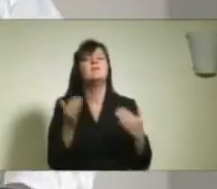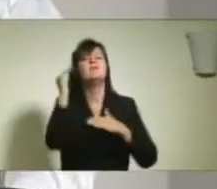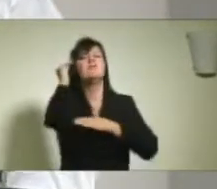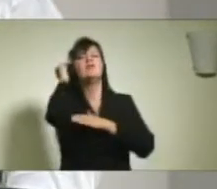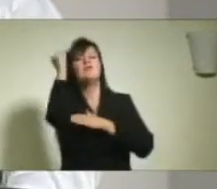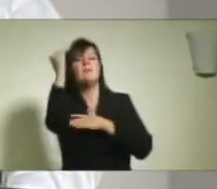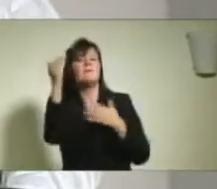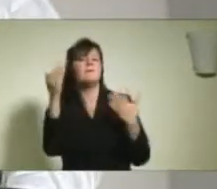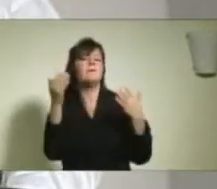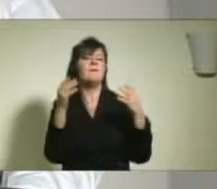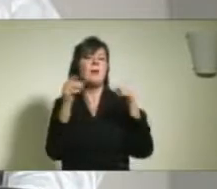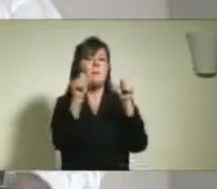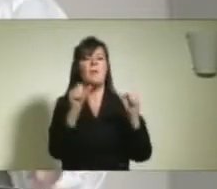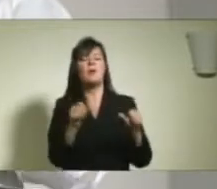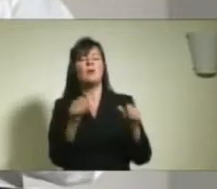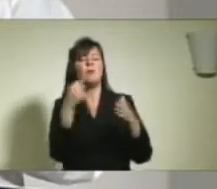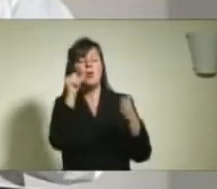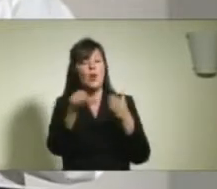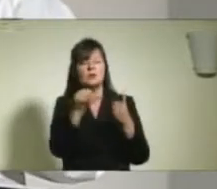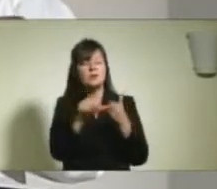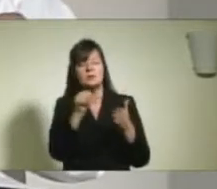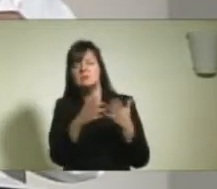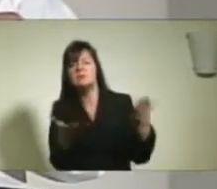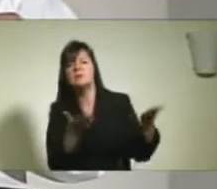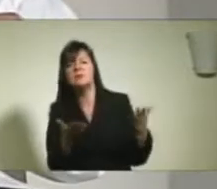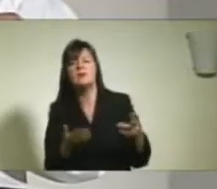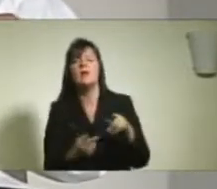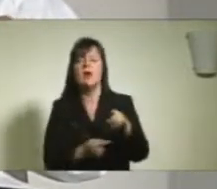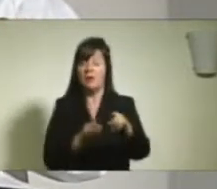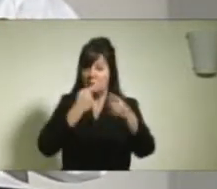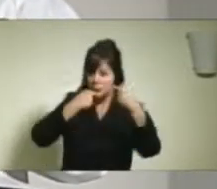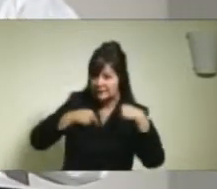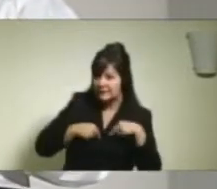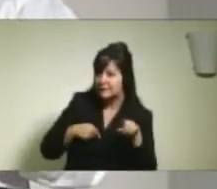m'a dit, bon, je travaille pour le magasin du Nord.